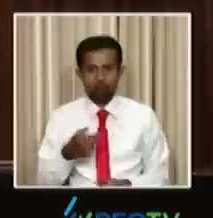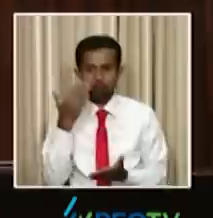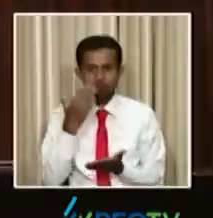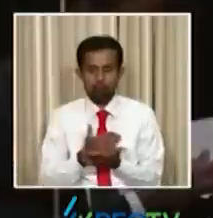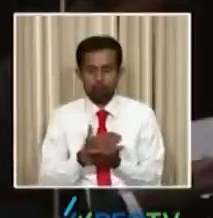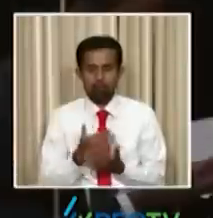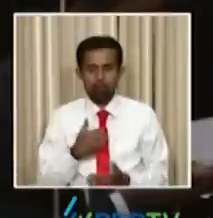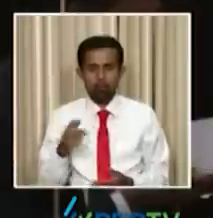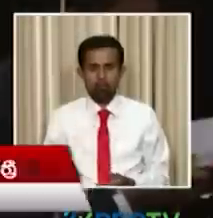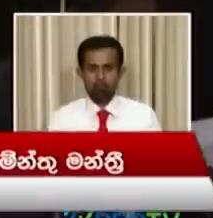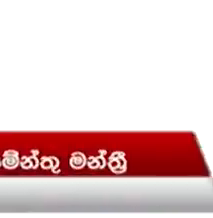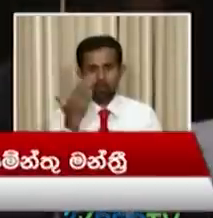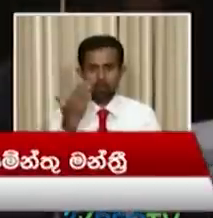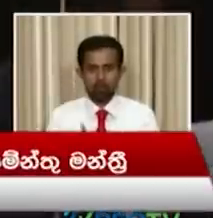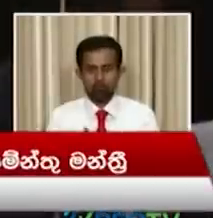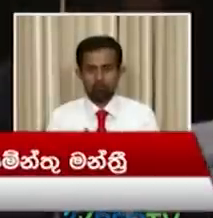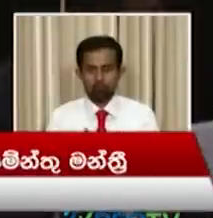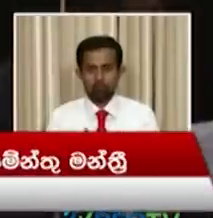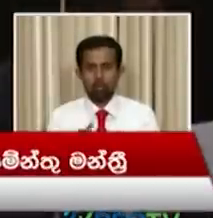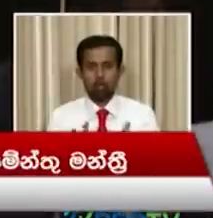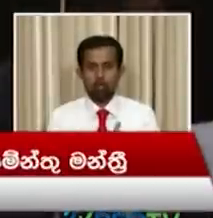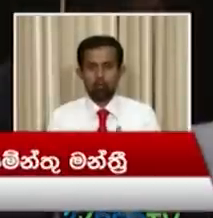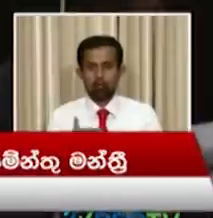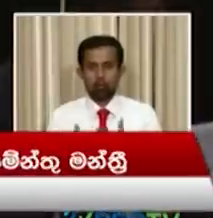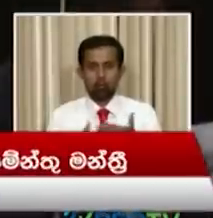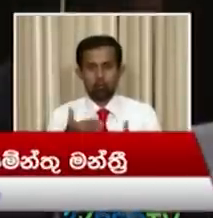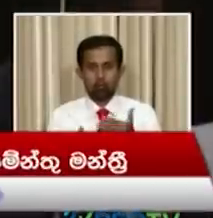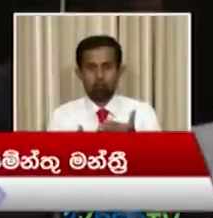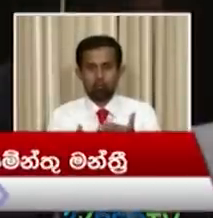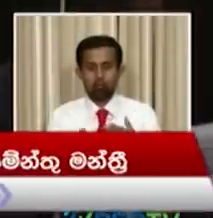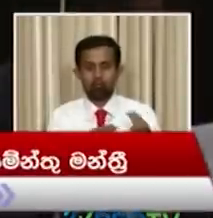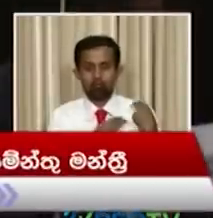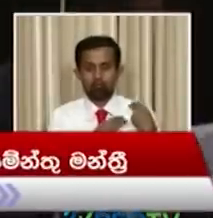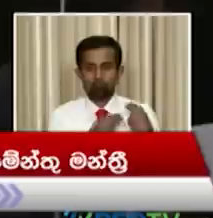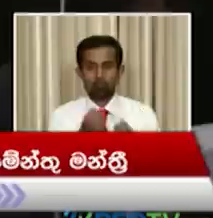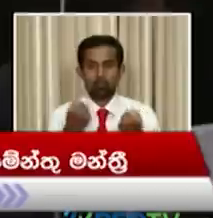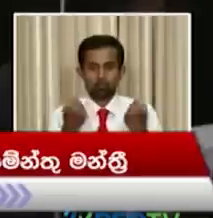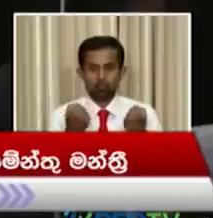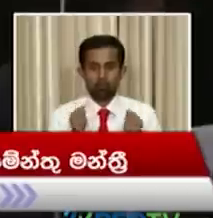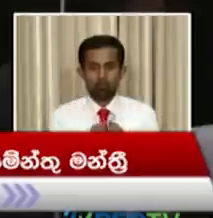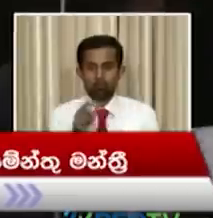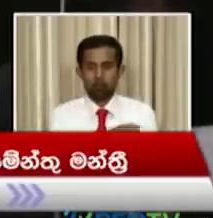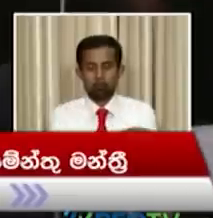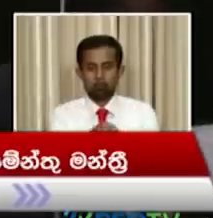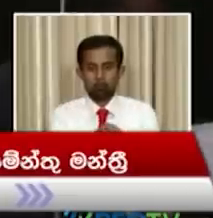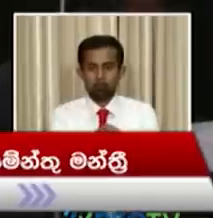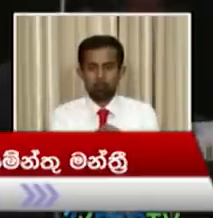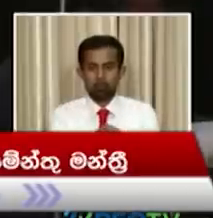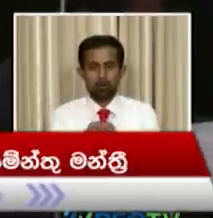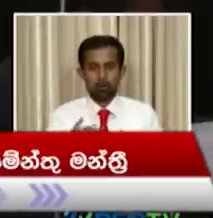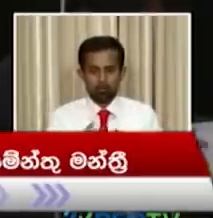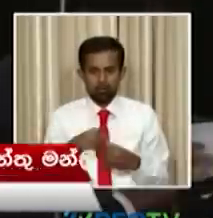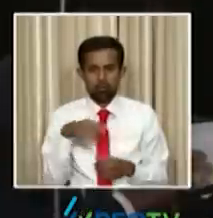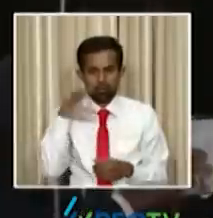නැවතුණා මම දවස් දෙක තුනක් ගිහිලා නැවතුණා ඒ කමිටුව ක්‍රියාත්මක වෙච්ච ආකාරය ඒක බාරව හිටපු අය සභාපතිලා වැඩ කරපු අය ක්‍රමවේදය අනු අපට